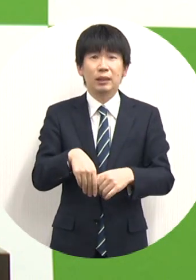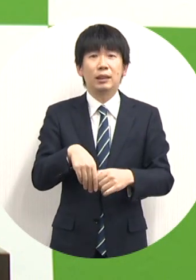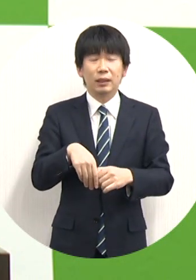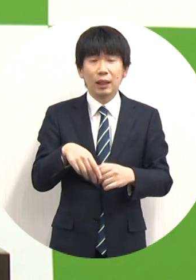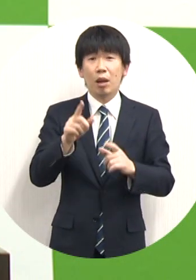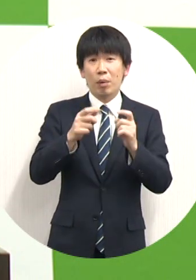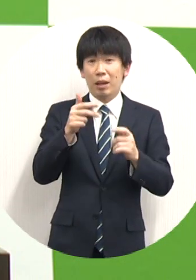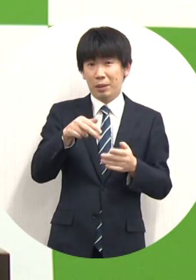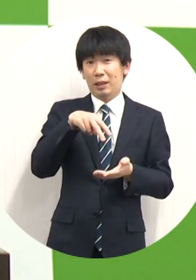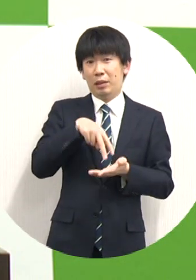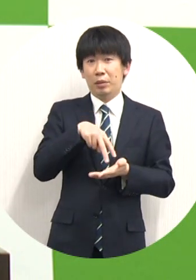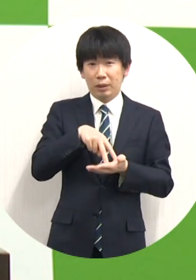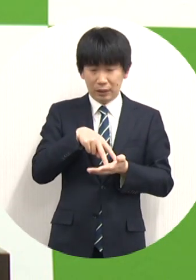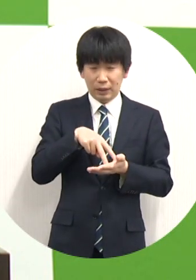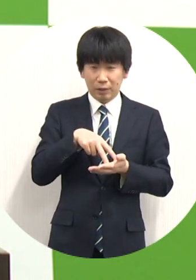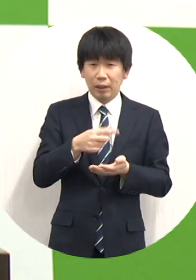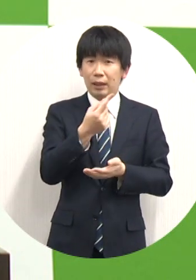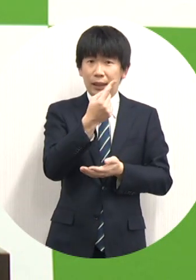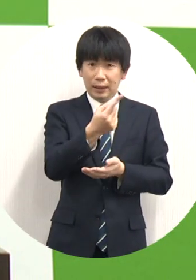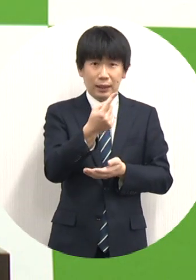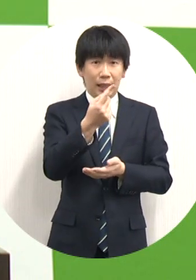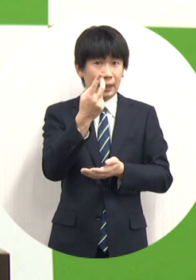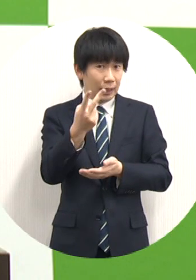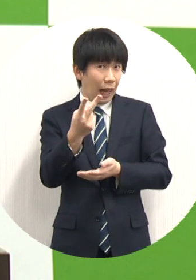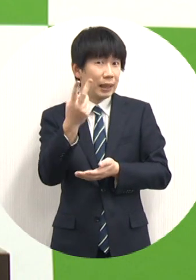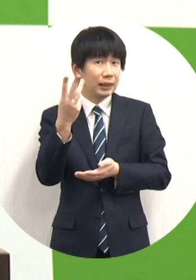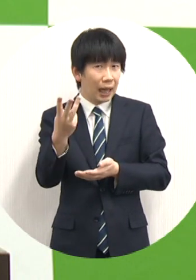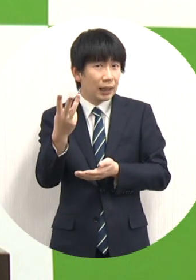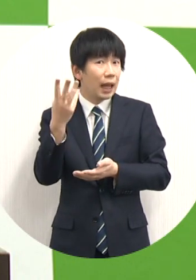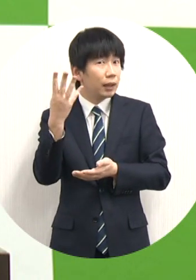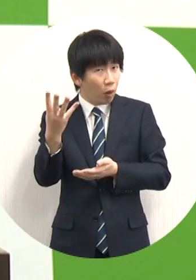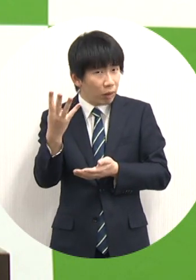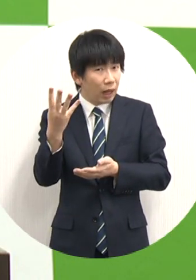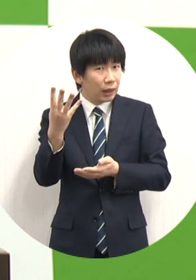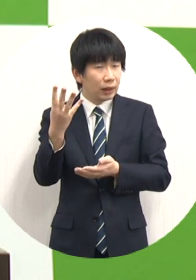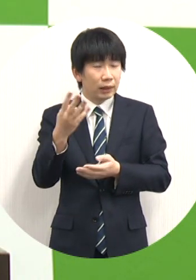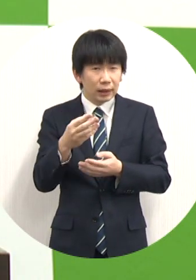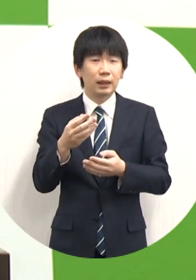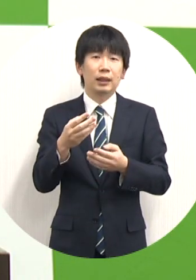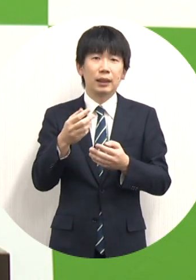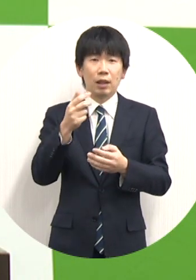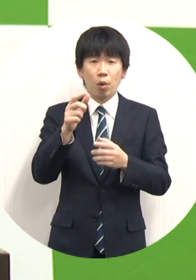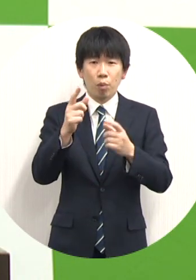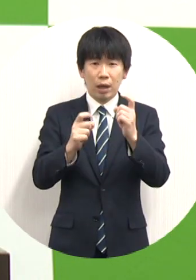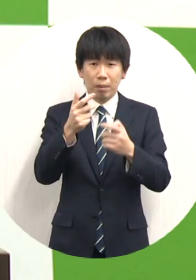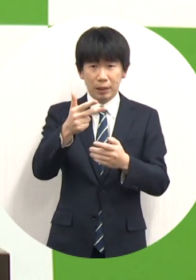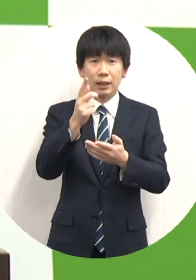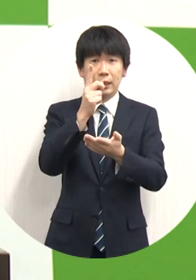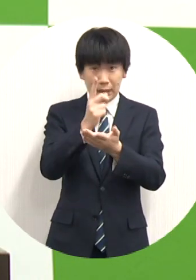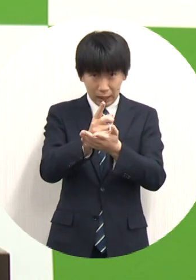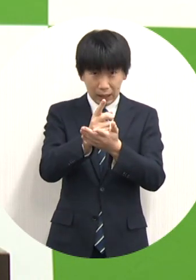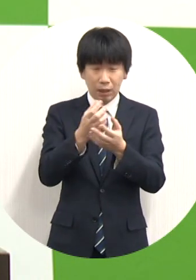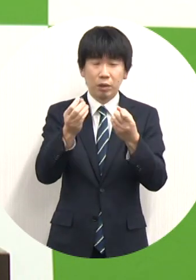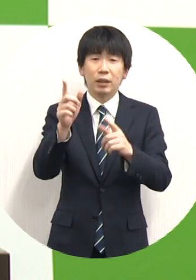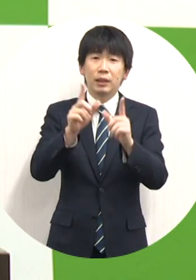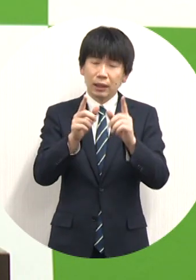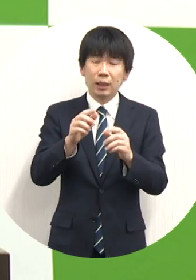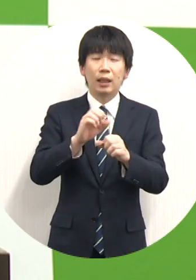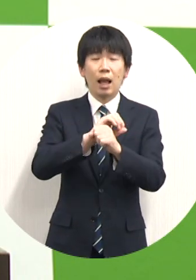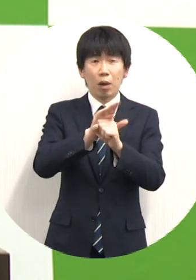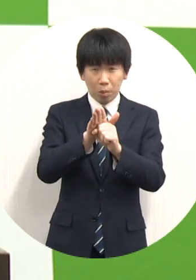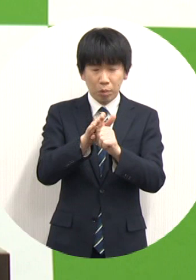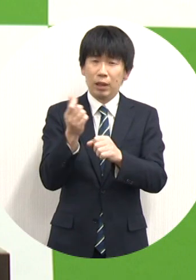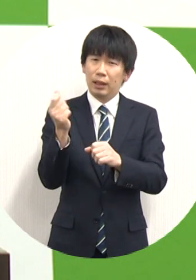蕨市では第1弾から第4弾まで4回にわたり市独自の新型コロナ緊急